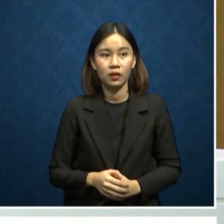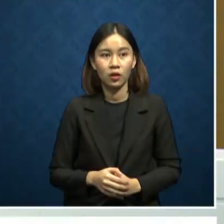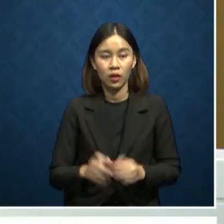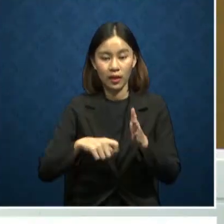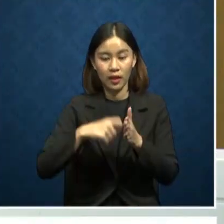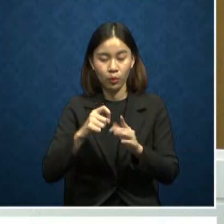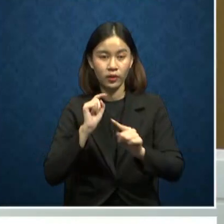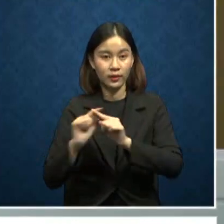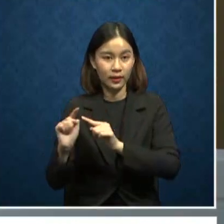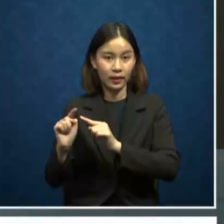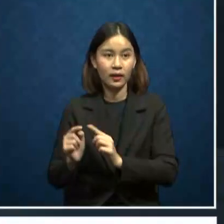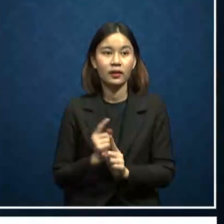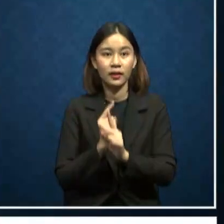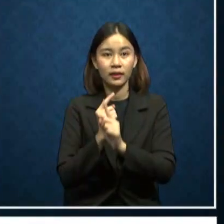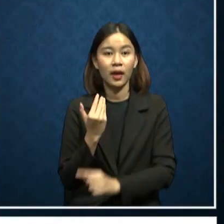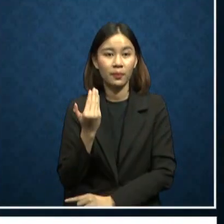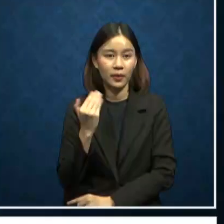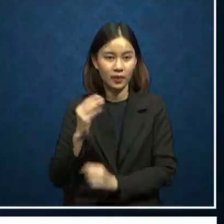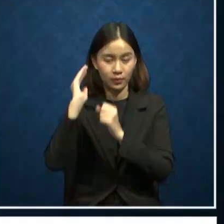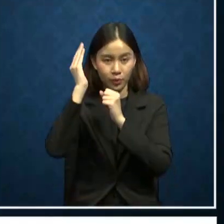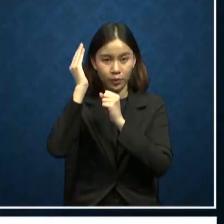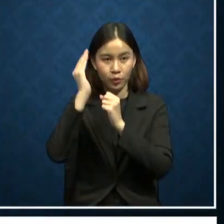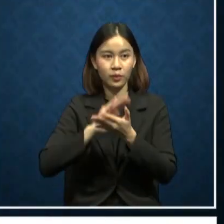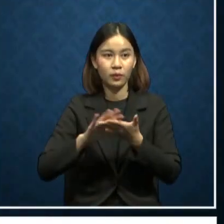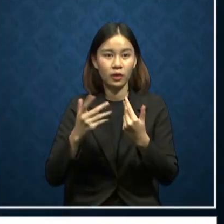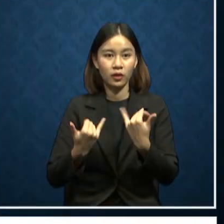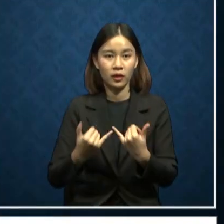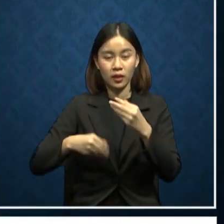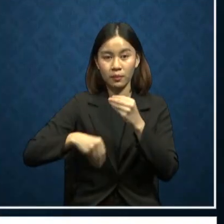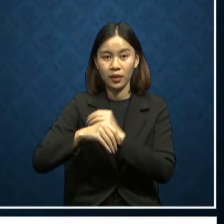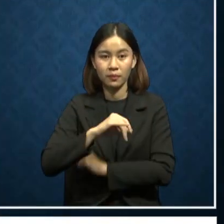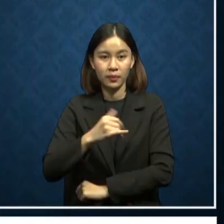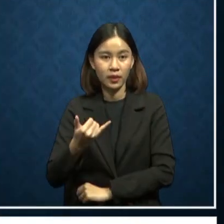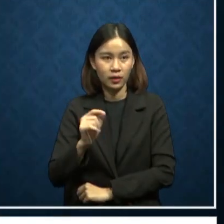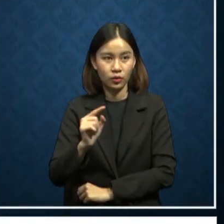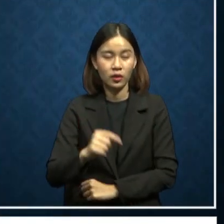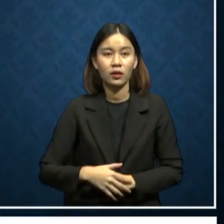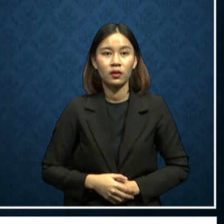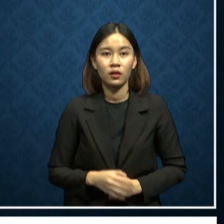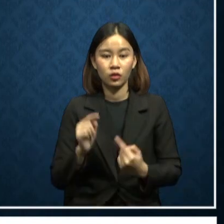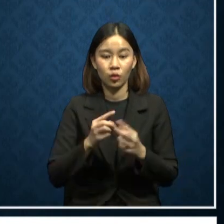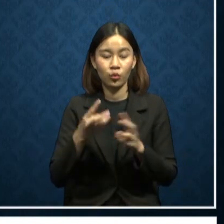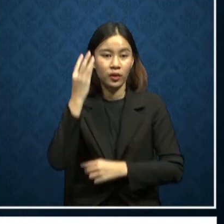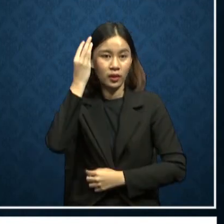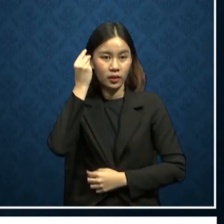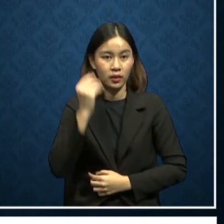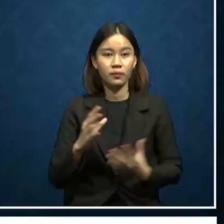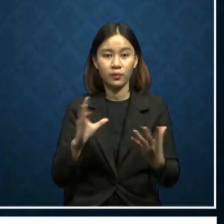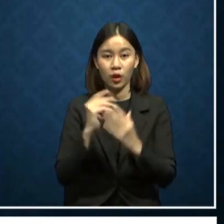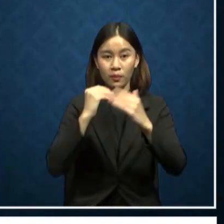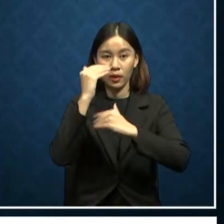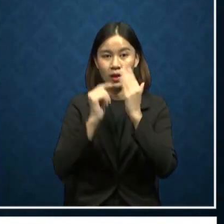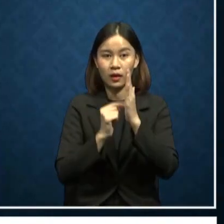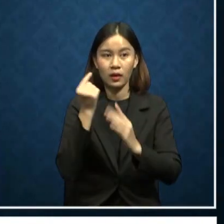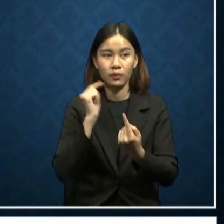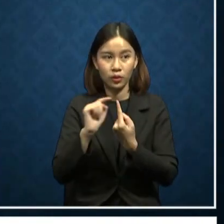เหตุผลนั้นก็เป็นไปตามที่คุณดีนำเสนอนะครับขออนุญาตเพิ่มเติมบางส่วนนะครับจากแนวคิดของซPowerนั้นริ